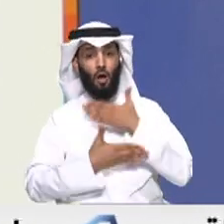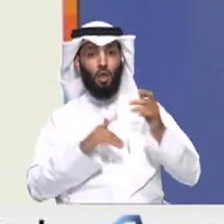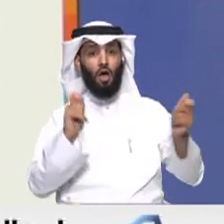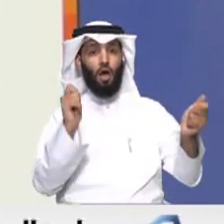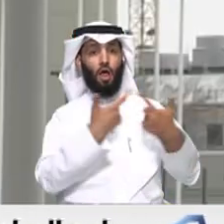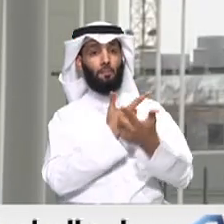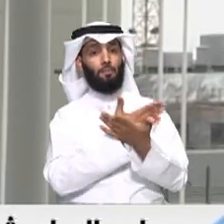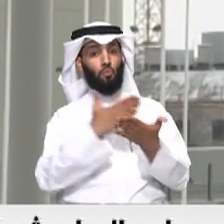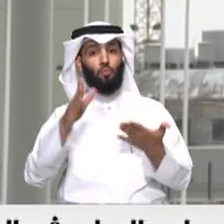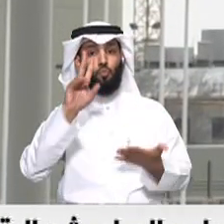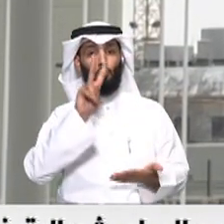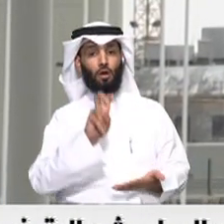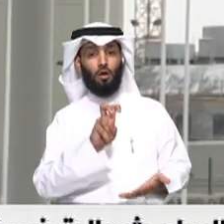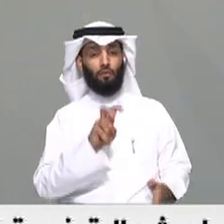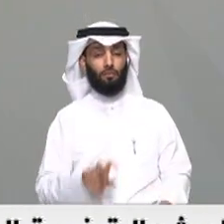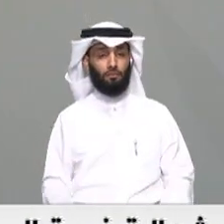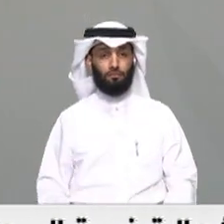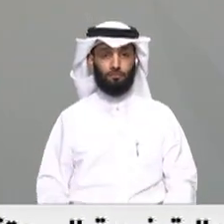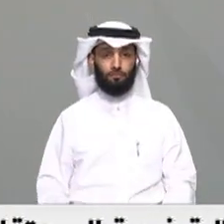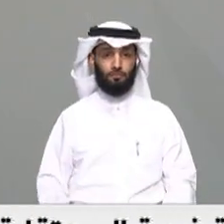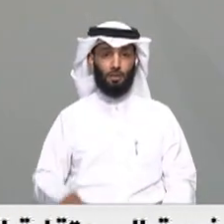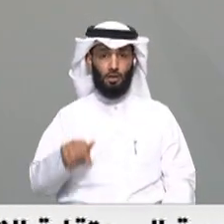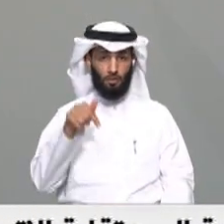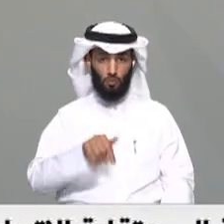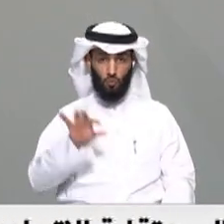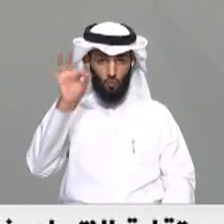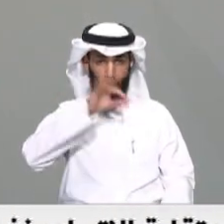الدمار الشامل. من داخل مقر الوكالة